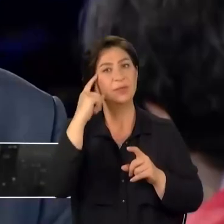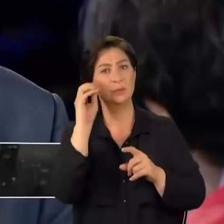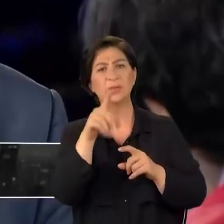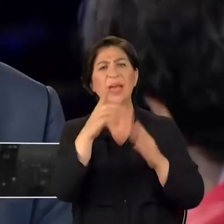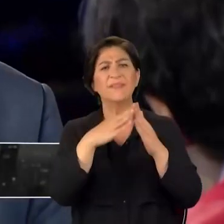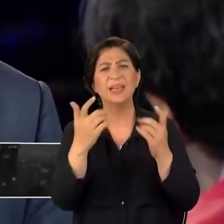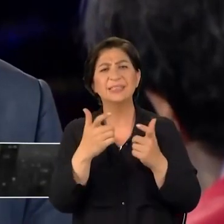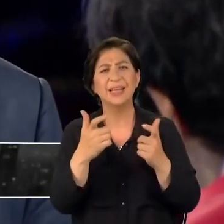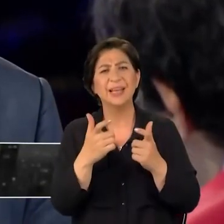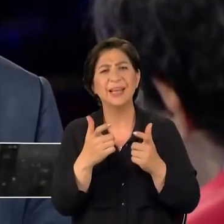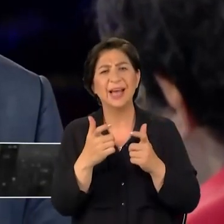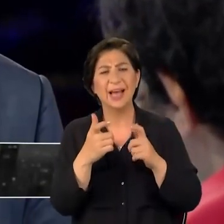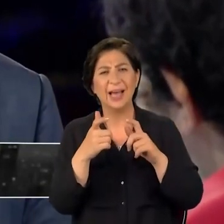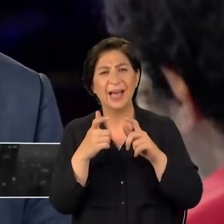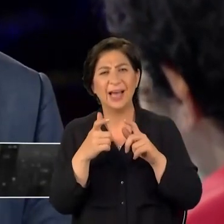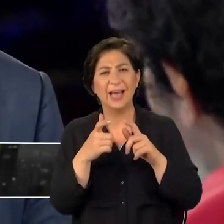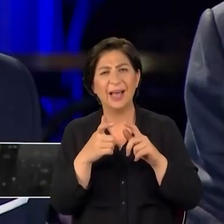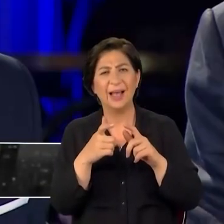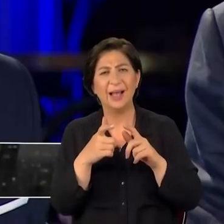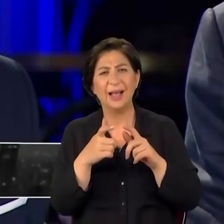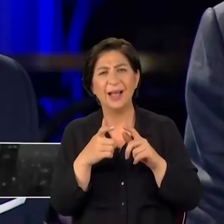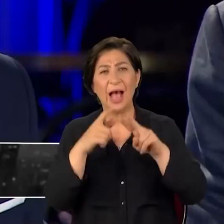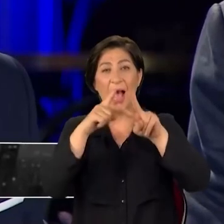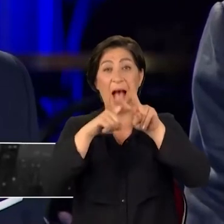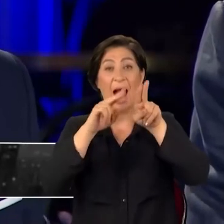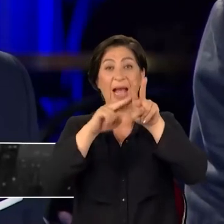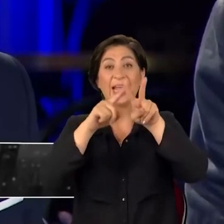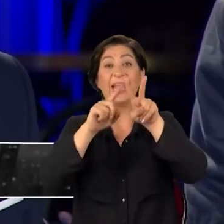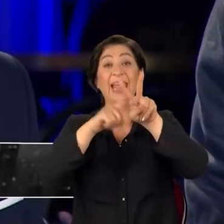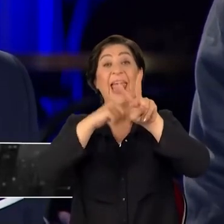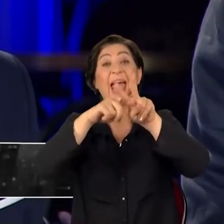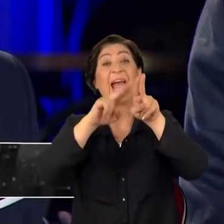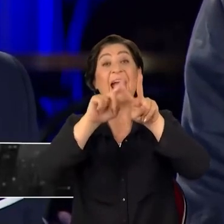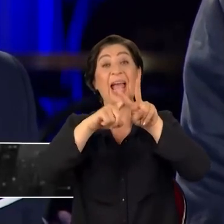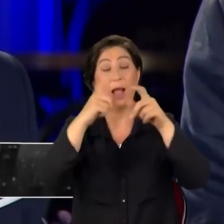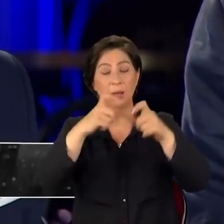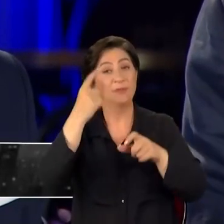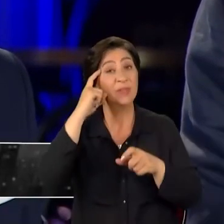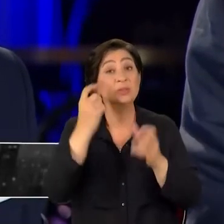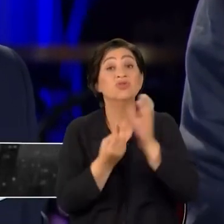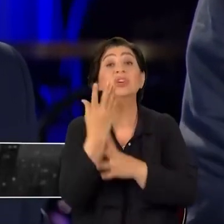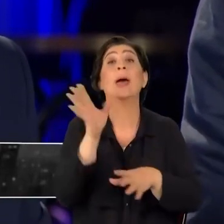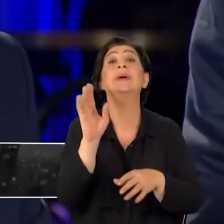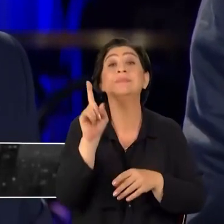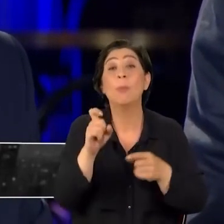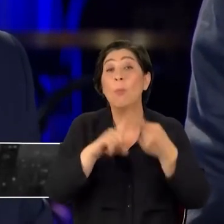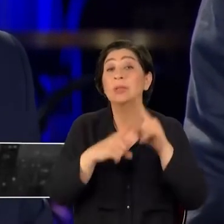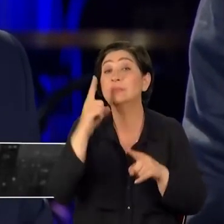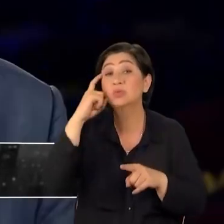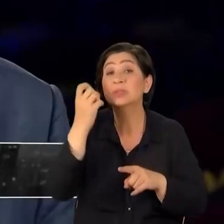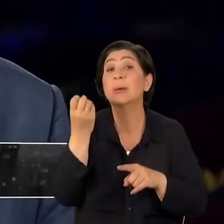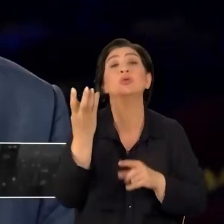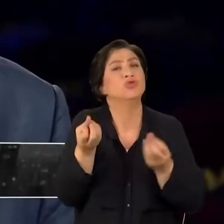sizin ev? Muğla Akyaka. Evet. Akyaka, yani Akyaka'dan bir siyasi görüş çıkamaz mı? Çıkar tabii ki. He?